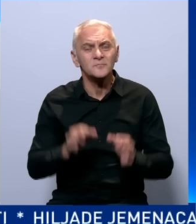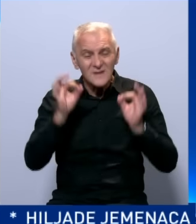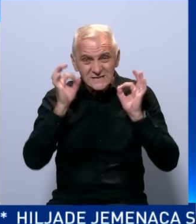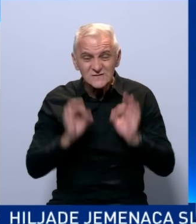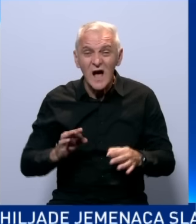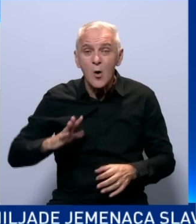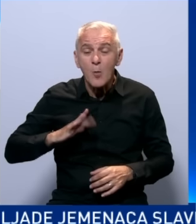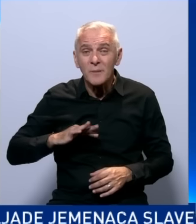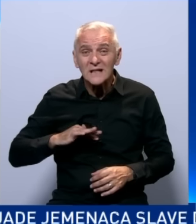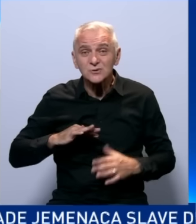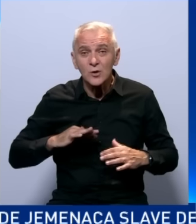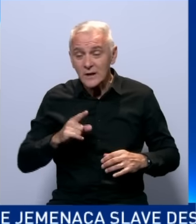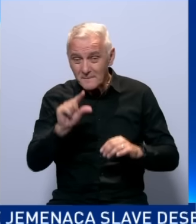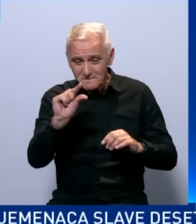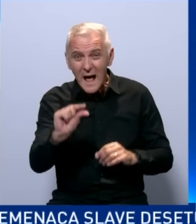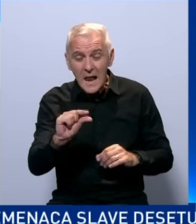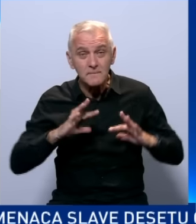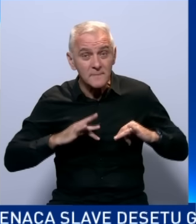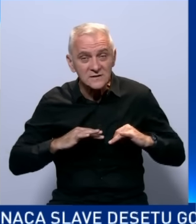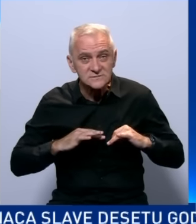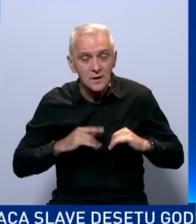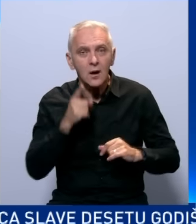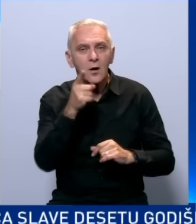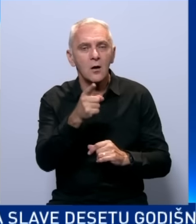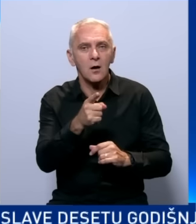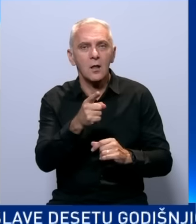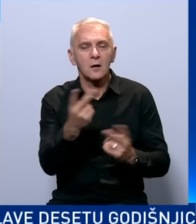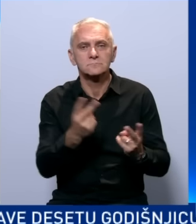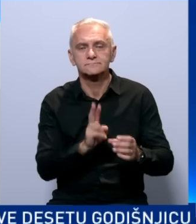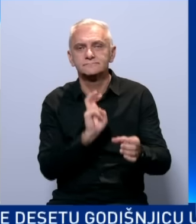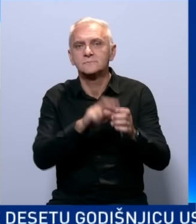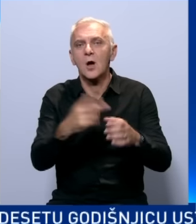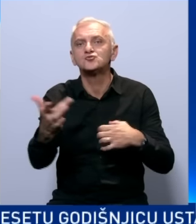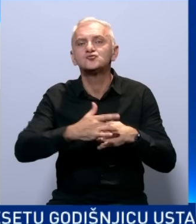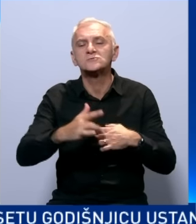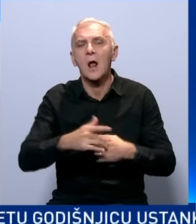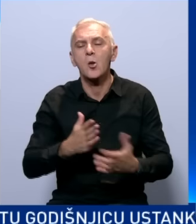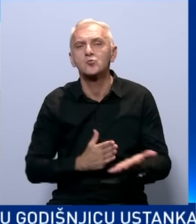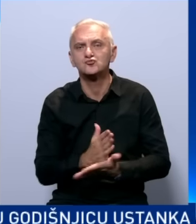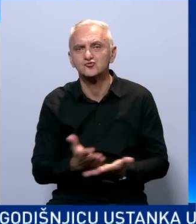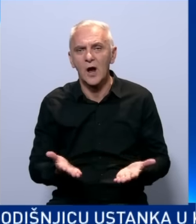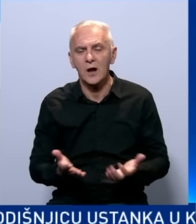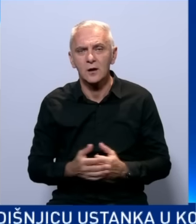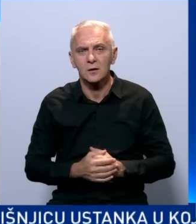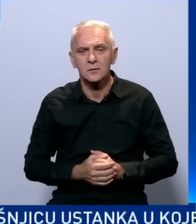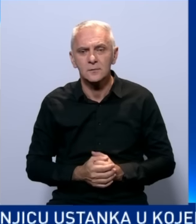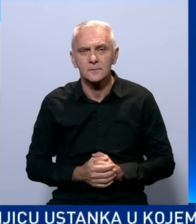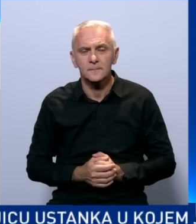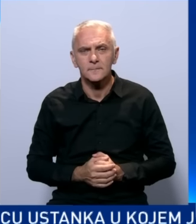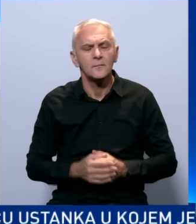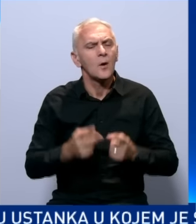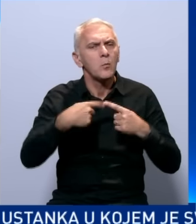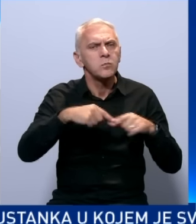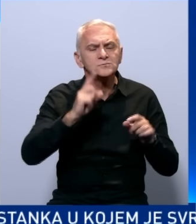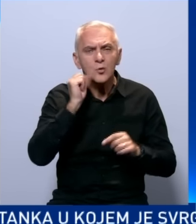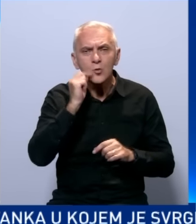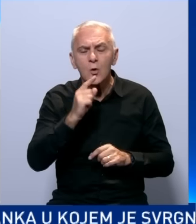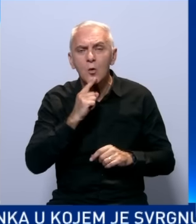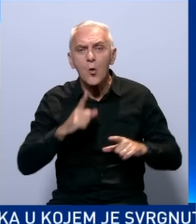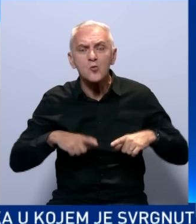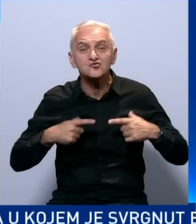penzioner sa minimalnom penzijom ujedno postaje i socijalni slučaj. Jer pogotovo ljudi koji žive